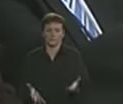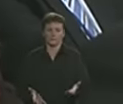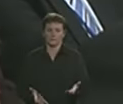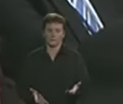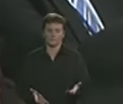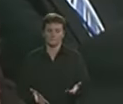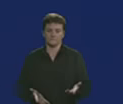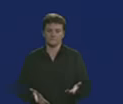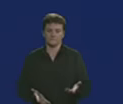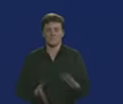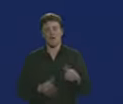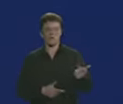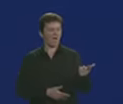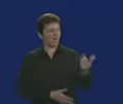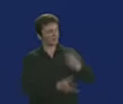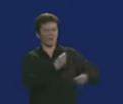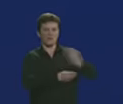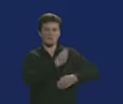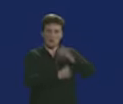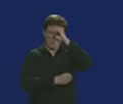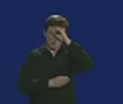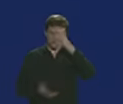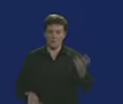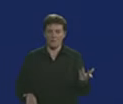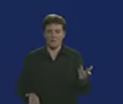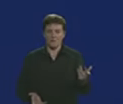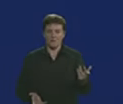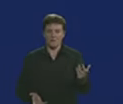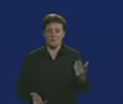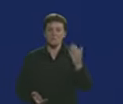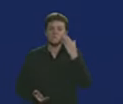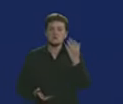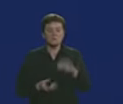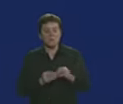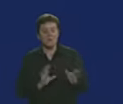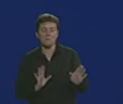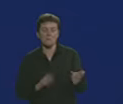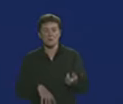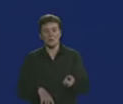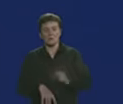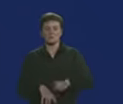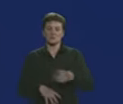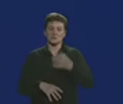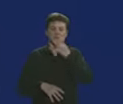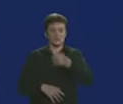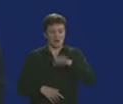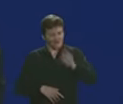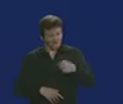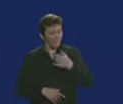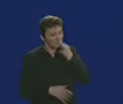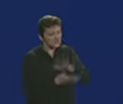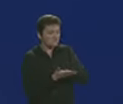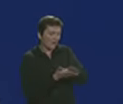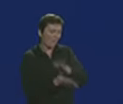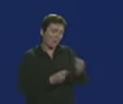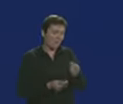Et les donneurs de leçons, dès qu'ils ont une petite anécroche sur leur costume, ils voudraient exiger de notre part des excuses et